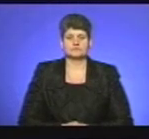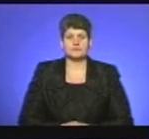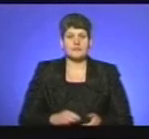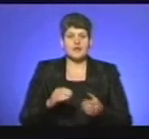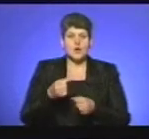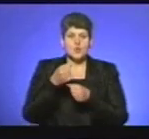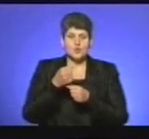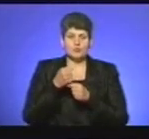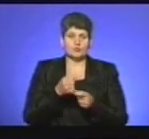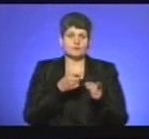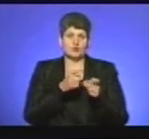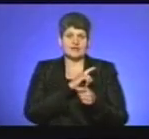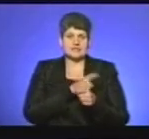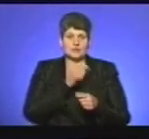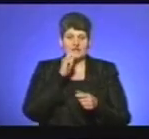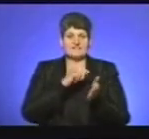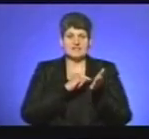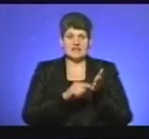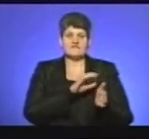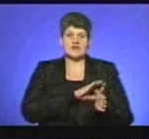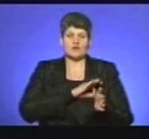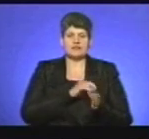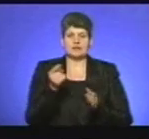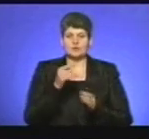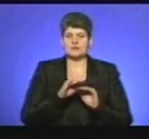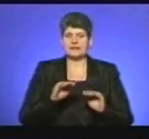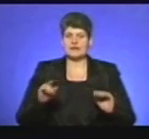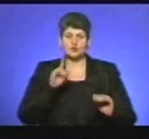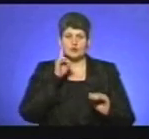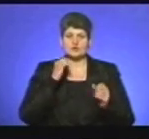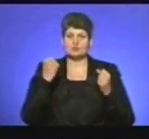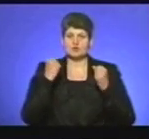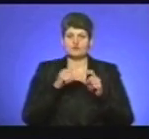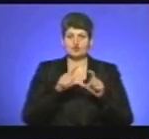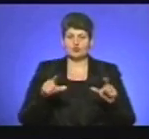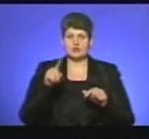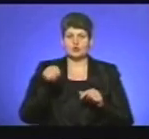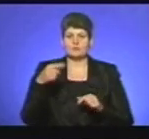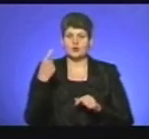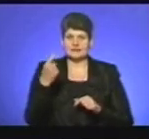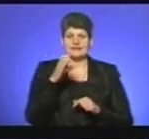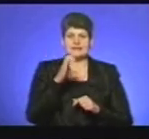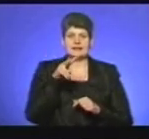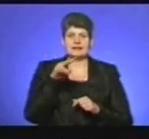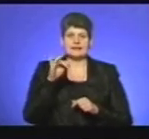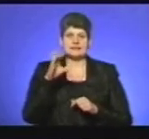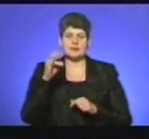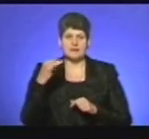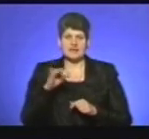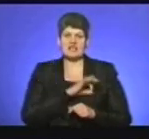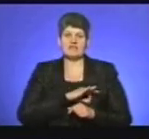Кубком Збройних сил України відзначили вихованця Тернопільської дитячо-юнацької спортивної школи номер 1 Сергія Лисабея і